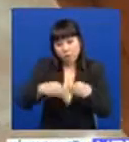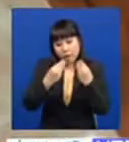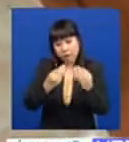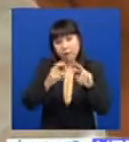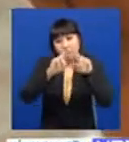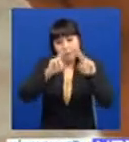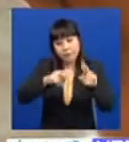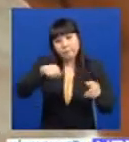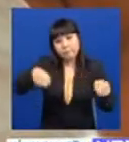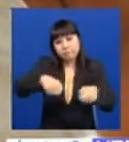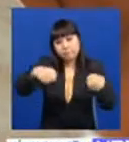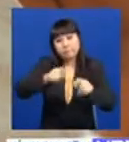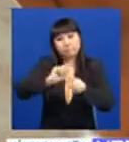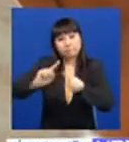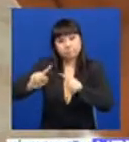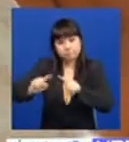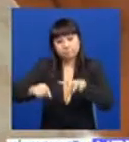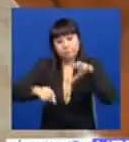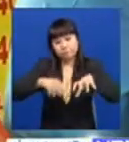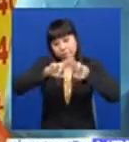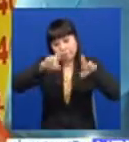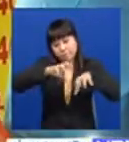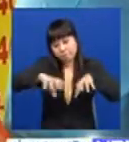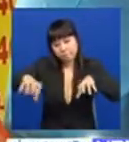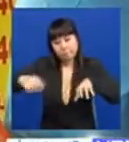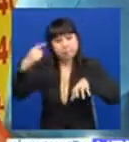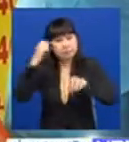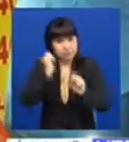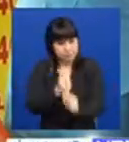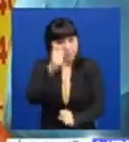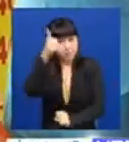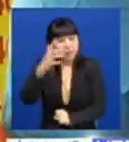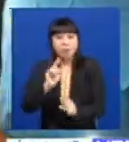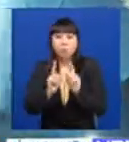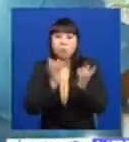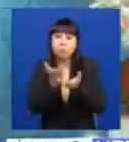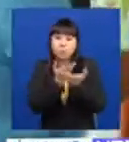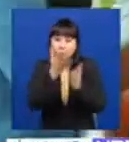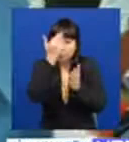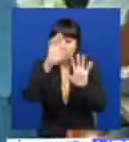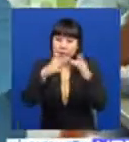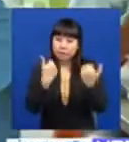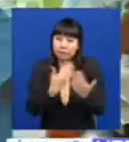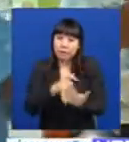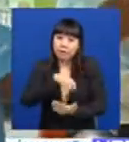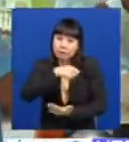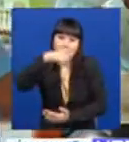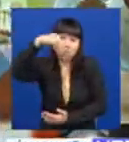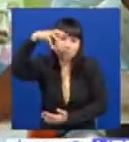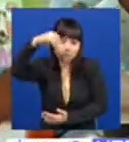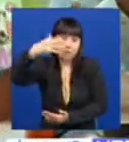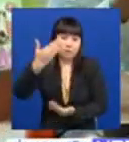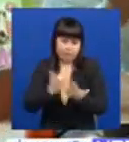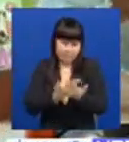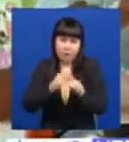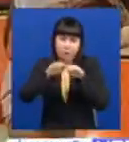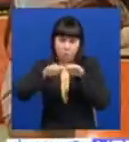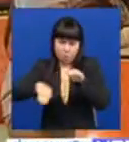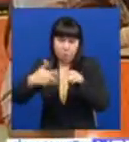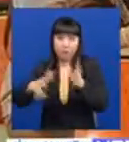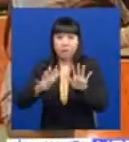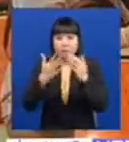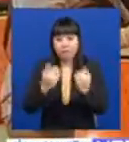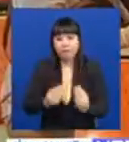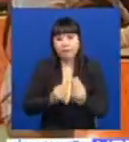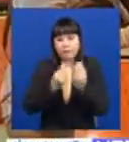การอาหารปรุงสำเร็จภายในศูนย์อาหารนะคะว่าจะเป็นไปได้หรือไม่เพราะว่าขณะนี้ต้นทุนค่าไฟฟ้าลดลงมากทั้งนี้ก็